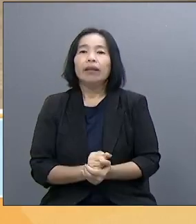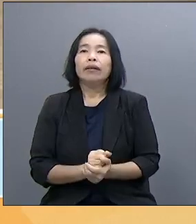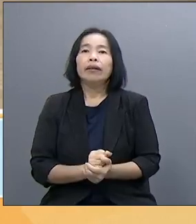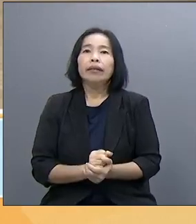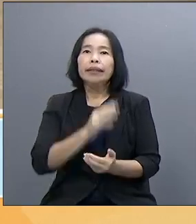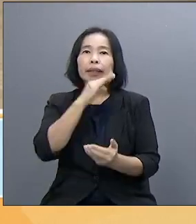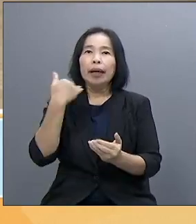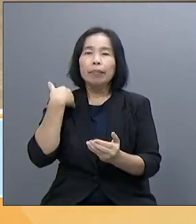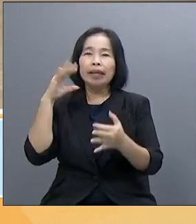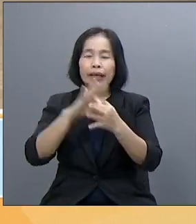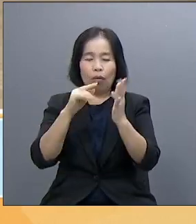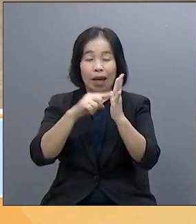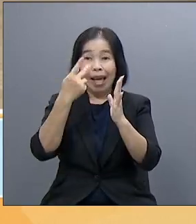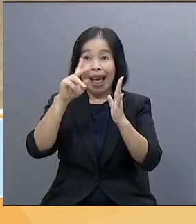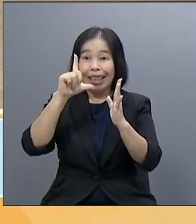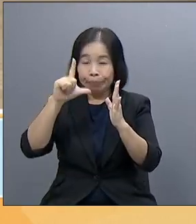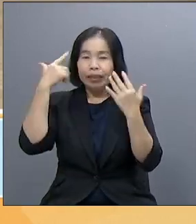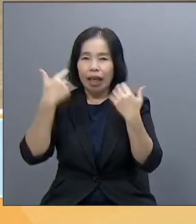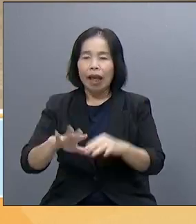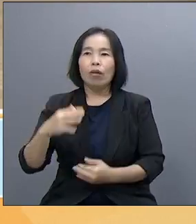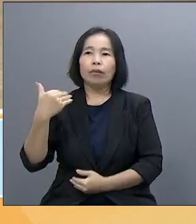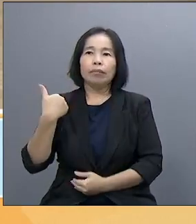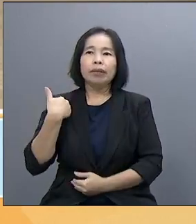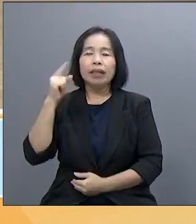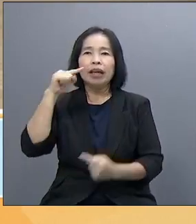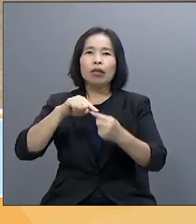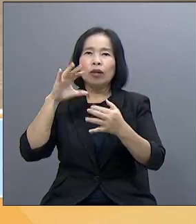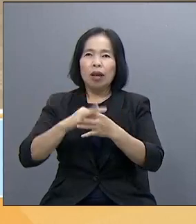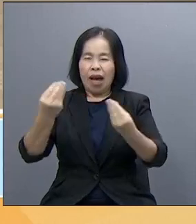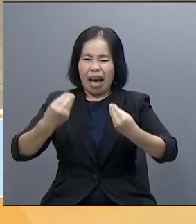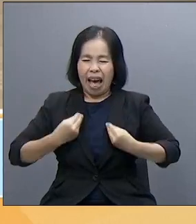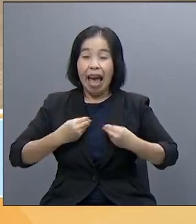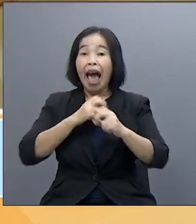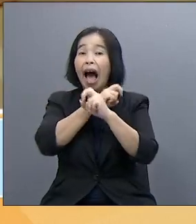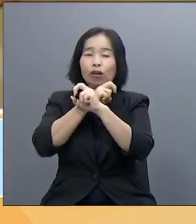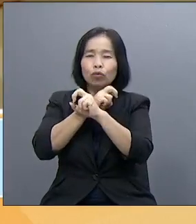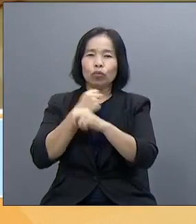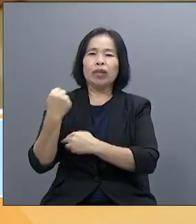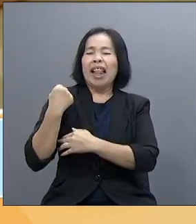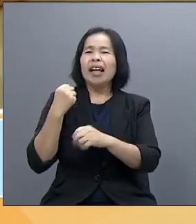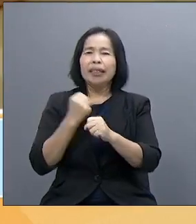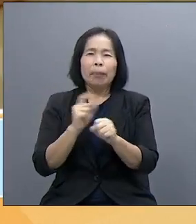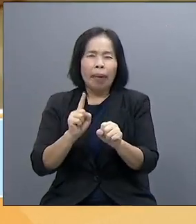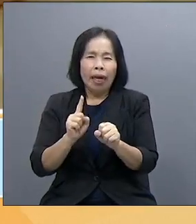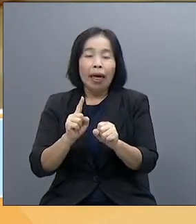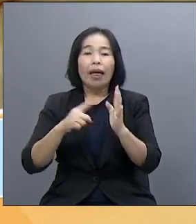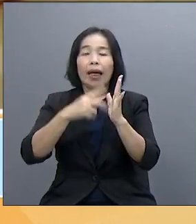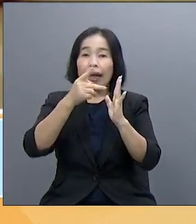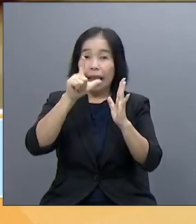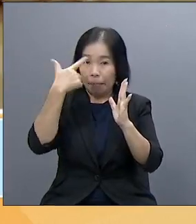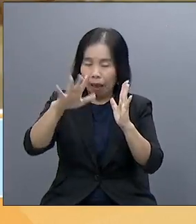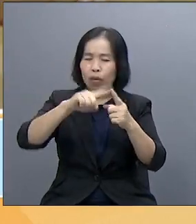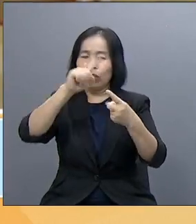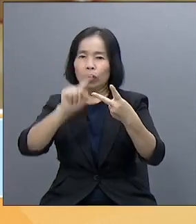ะมีปัจจัยอะไรอื่นๆที่ทำให้กระดูกเราแข็งแรงได้มากขึ้น ส่วนมากแล้วปกติตอนนี้เราก็ให้ความสำคัญกับ